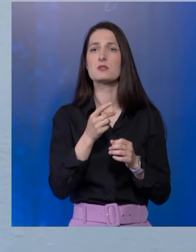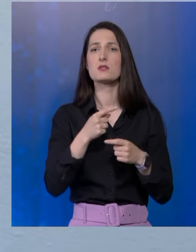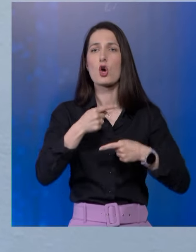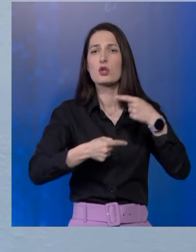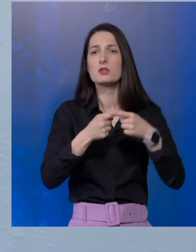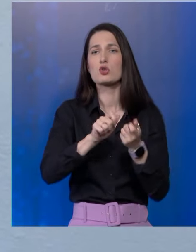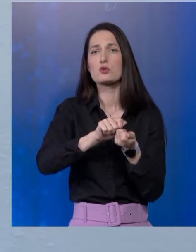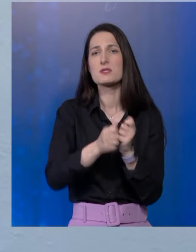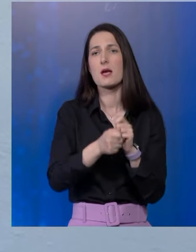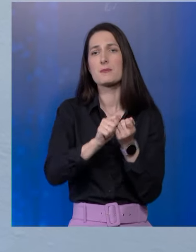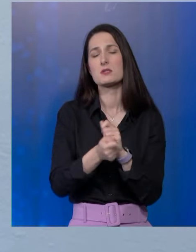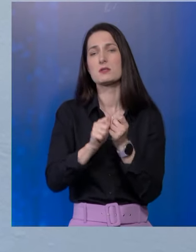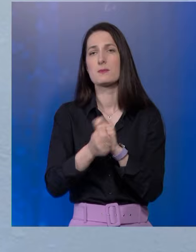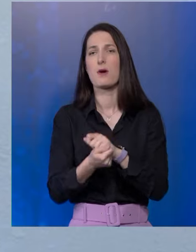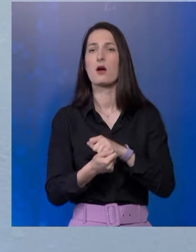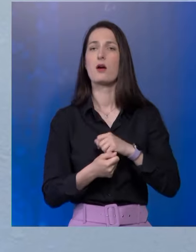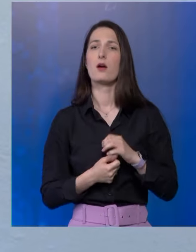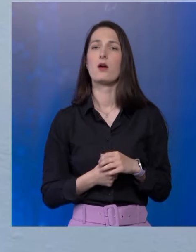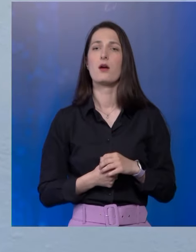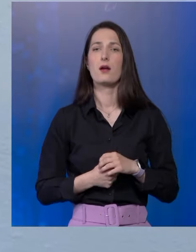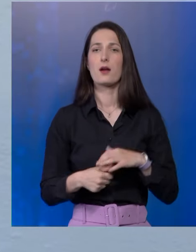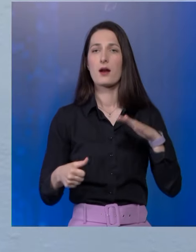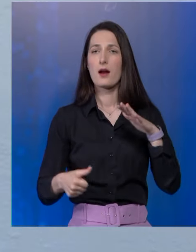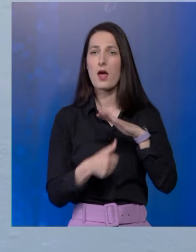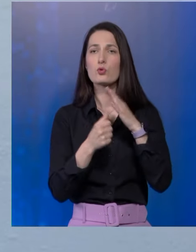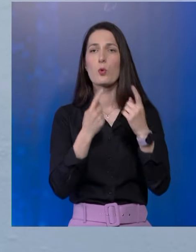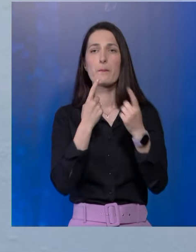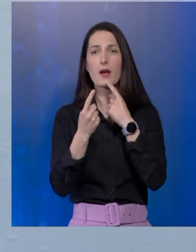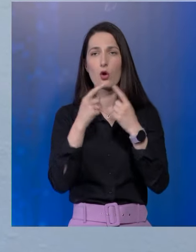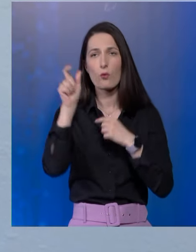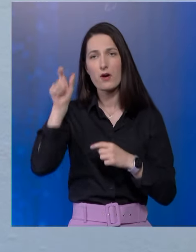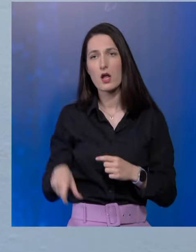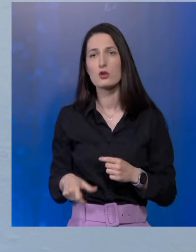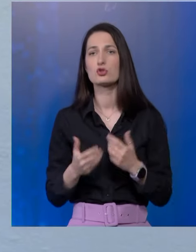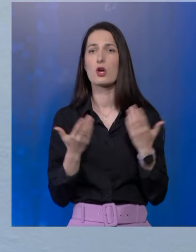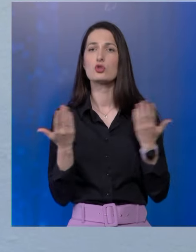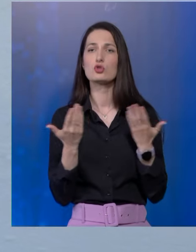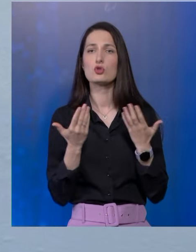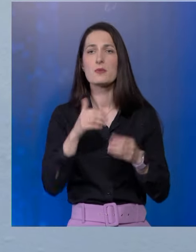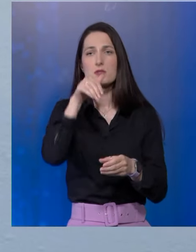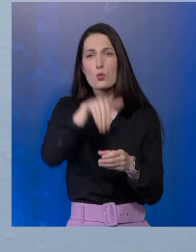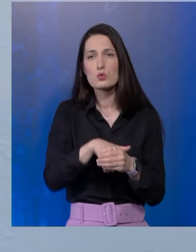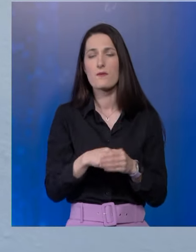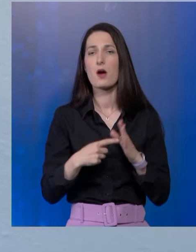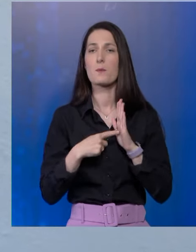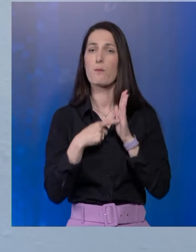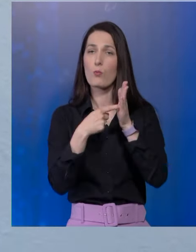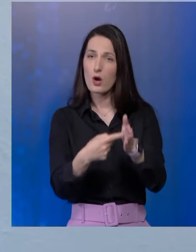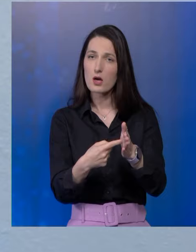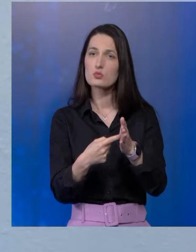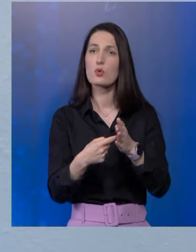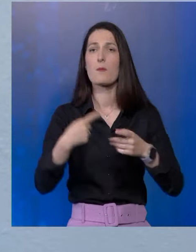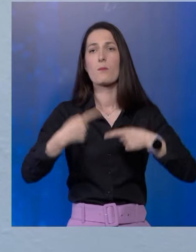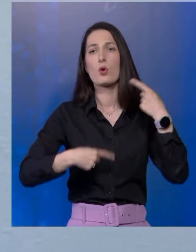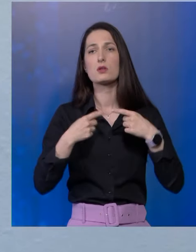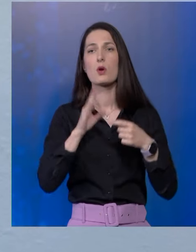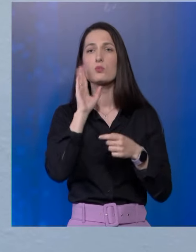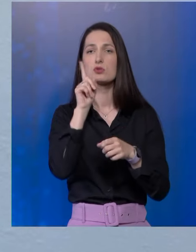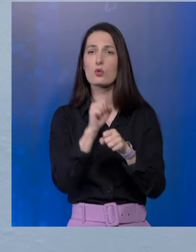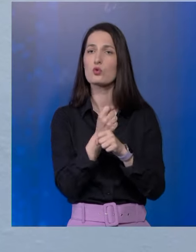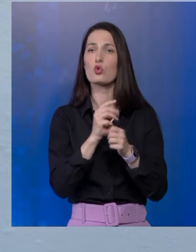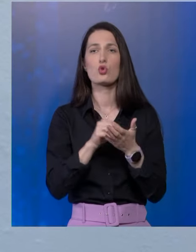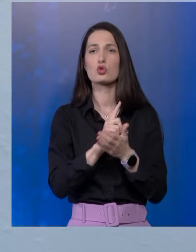biti određeni izazov, jer postoje zahtjevi za rotirajućim zamjenicima